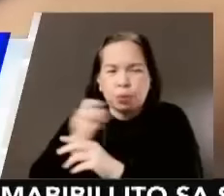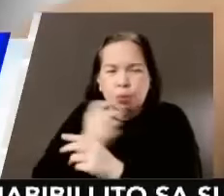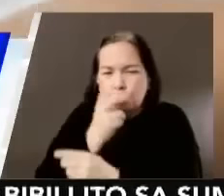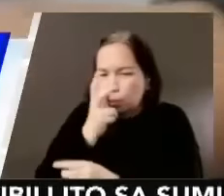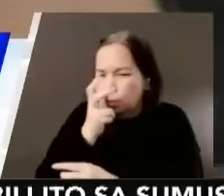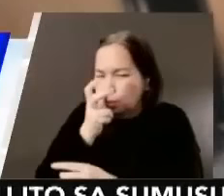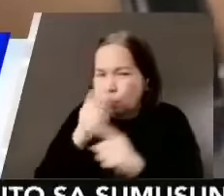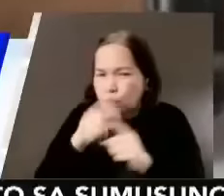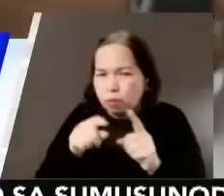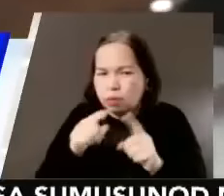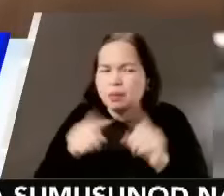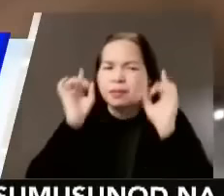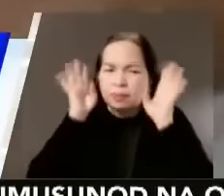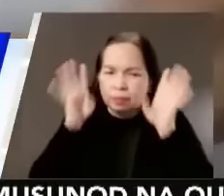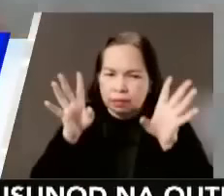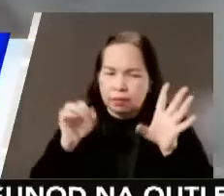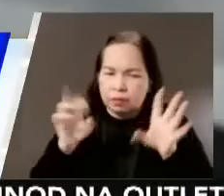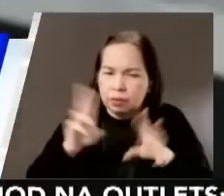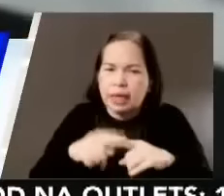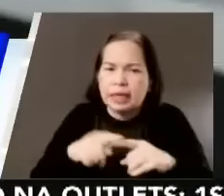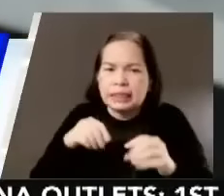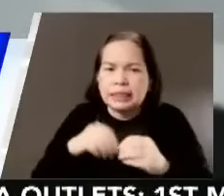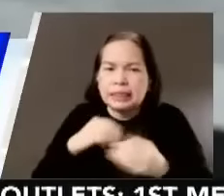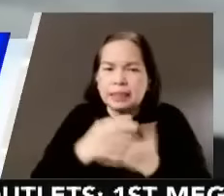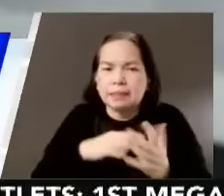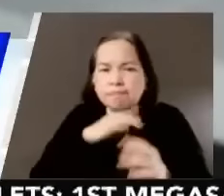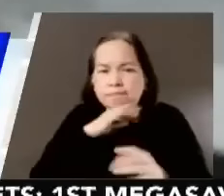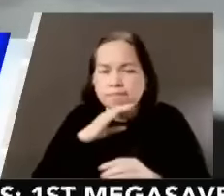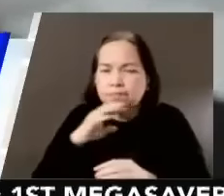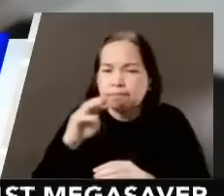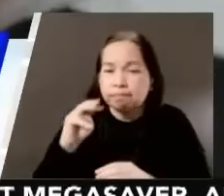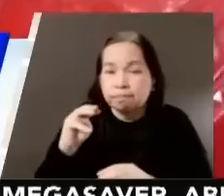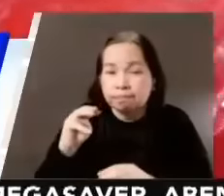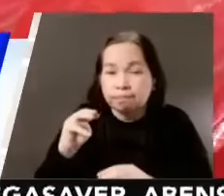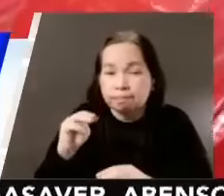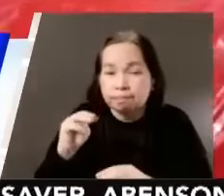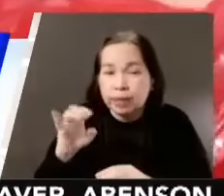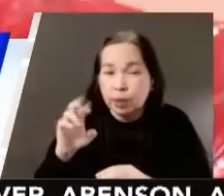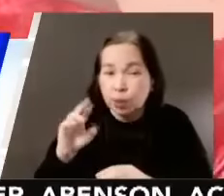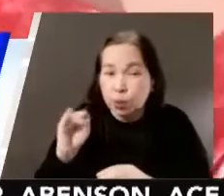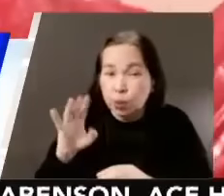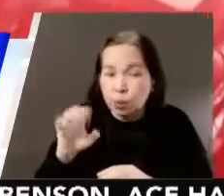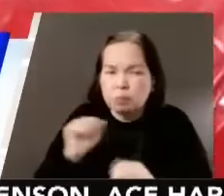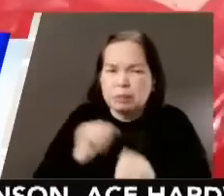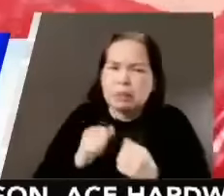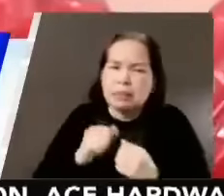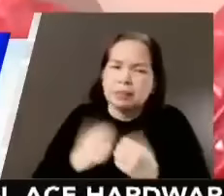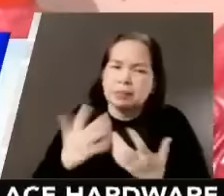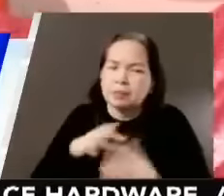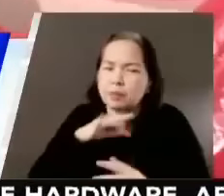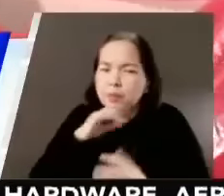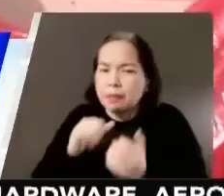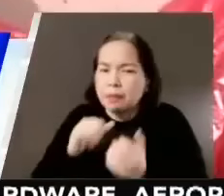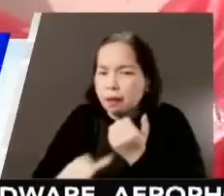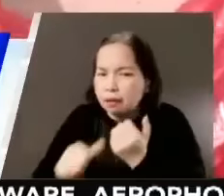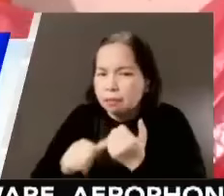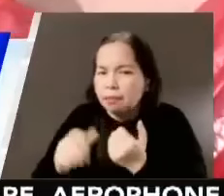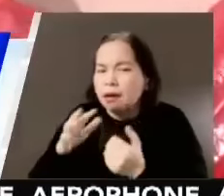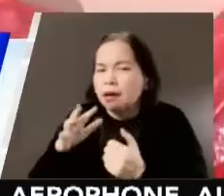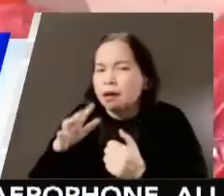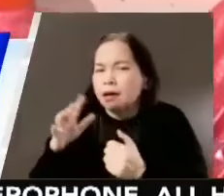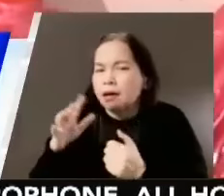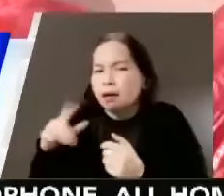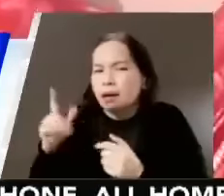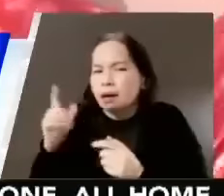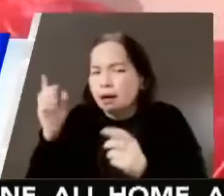ito, indikasyong maaaring nakontamina ng dumi ng tao o hayop ang mga gulay. Ang mga kamatis, mataas ang level ng E. coli